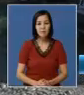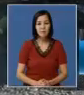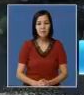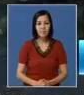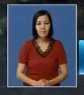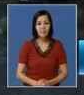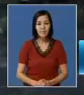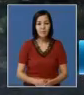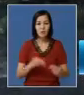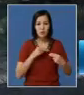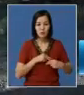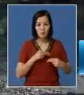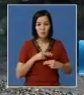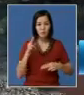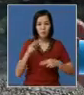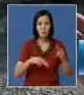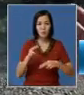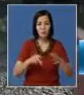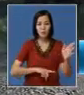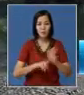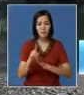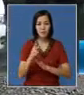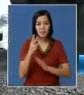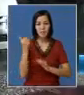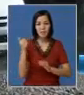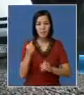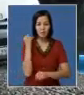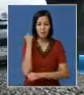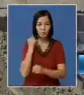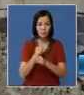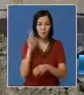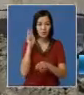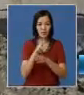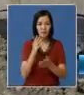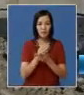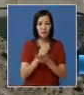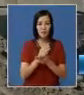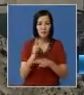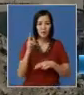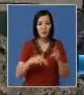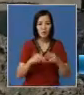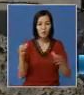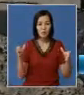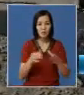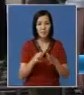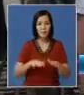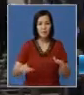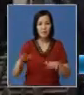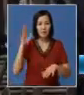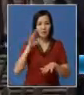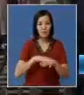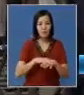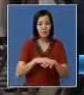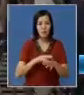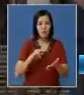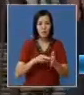басталды міне. 2-7 болды. Тек қана сол жұмысшылар оны кеп жатыр. Мердігер мекеме өкілдеріне аймақ башысы құрылысты